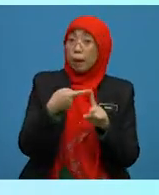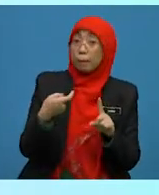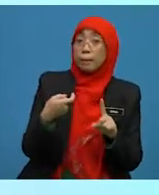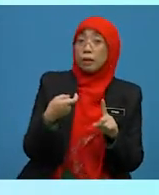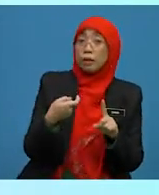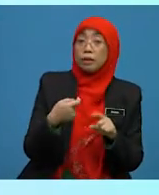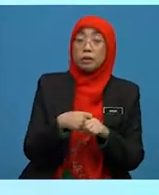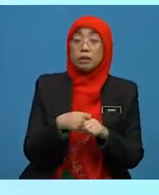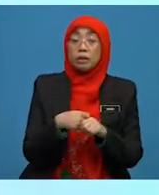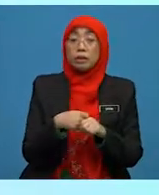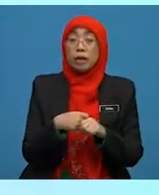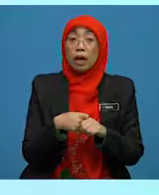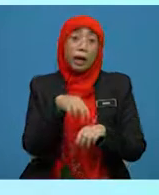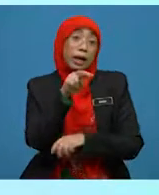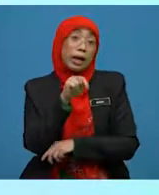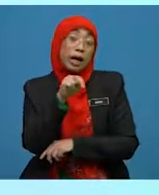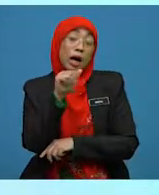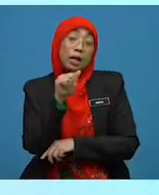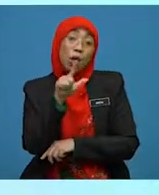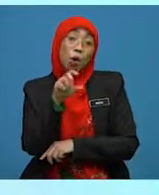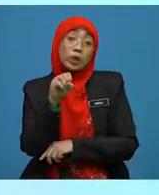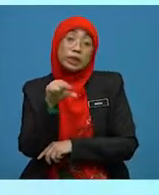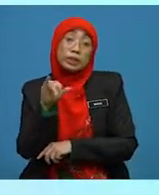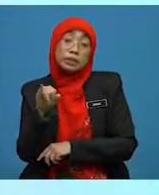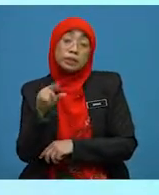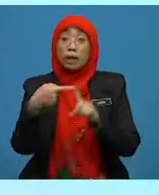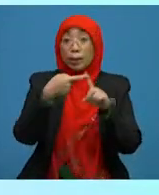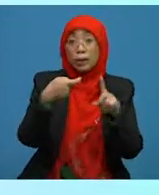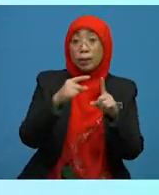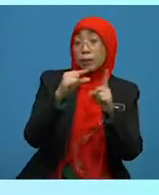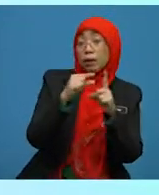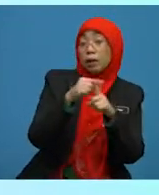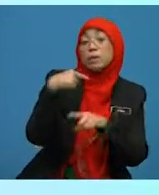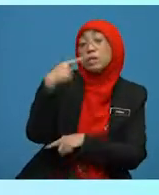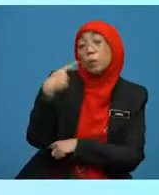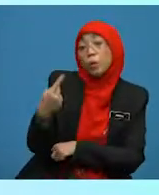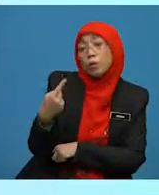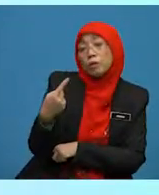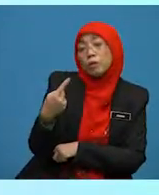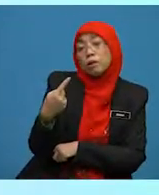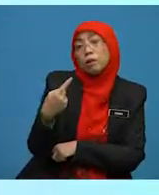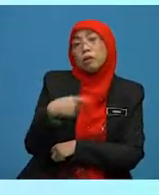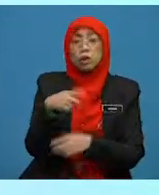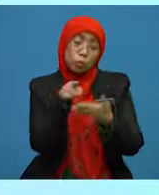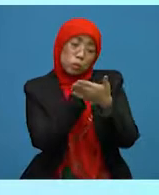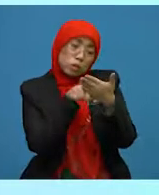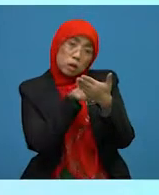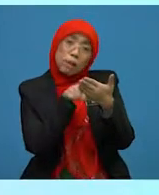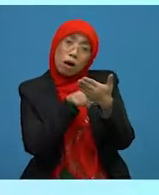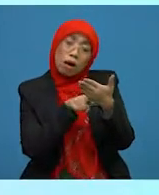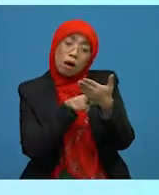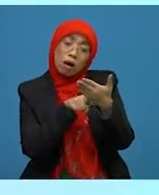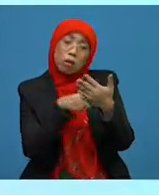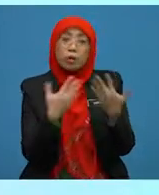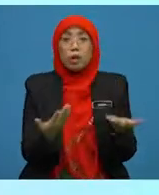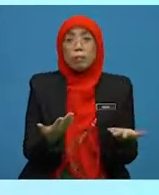konsep etimologi merujuk kepada perkataan yang disebut sebagai sema dalam bahasa